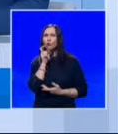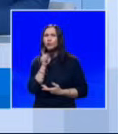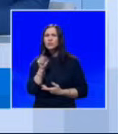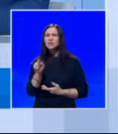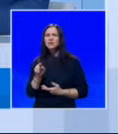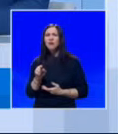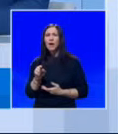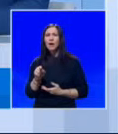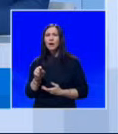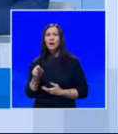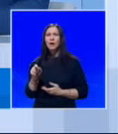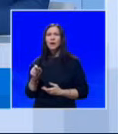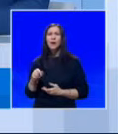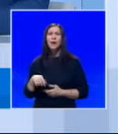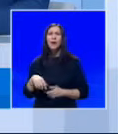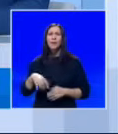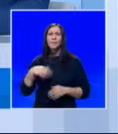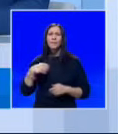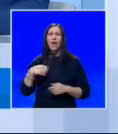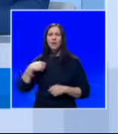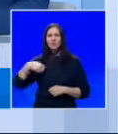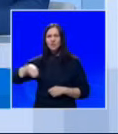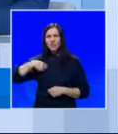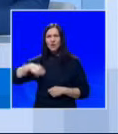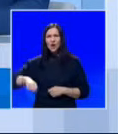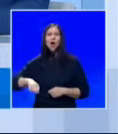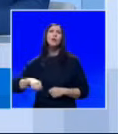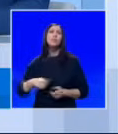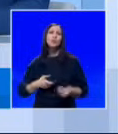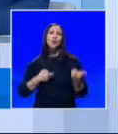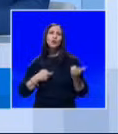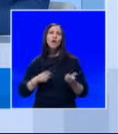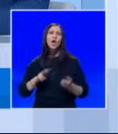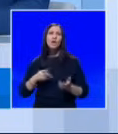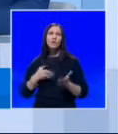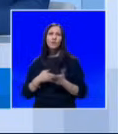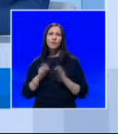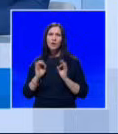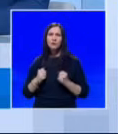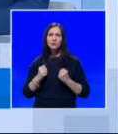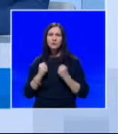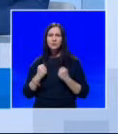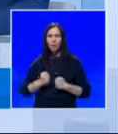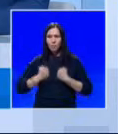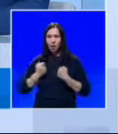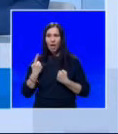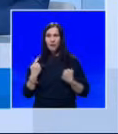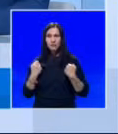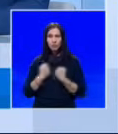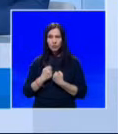думи ли са това? Дрънкане на оръжията или, напротив, реална заплаха за един сблъсък